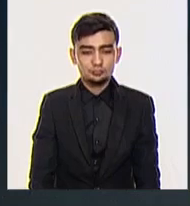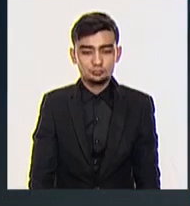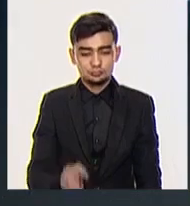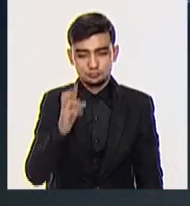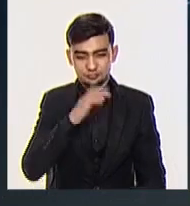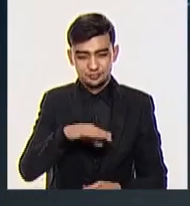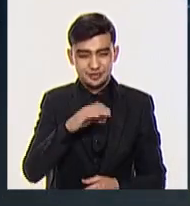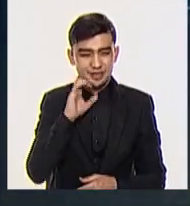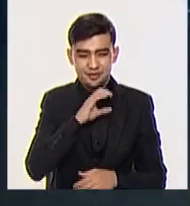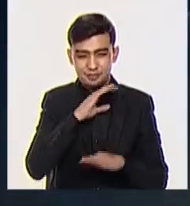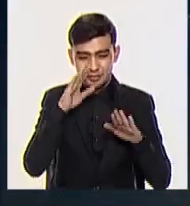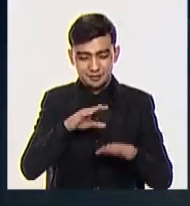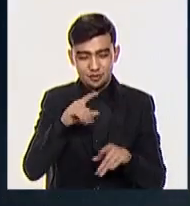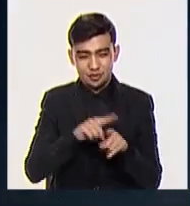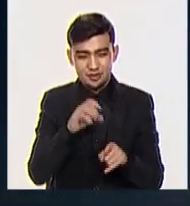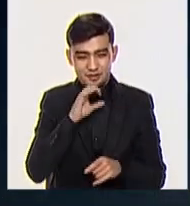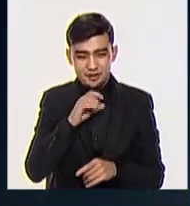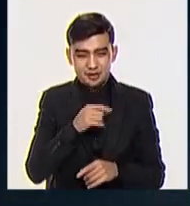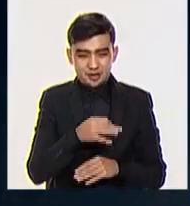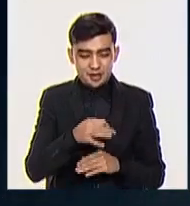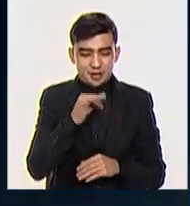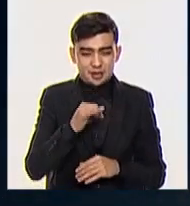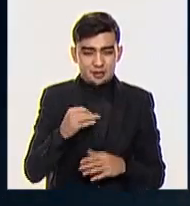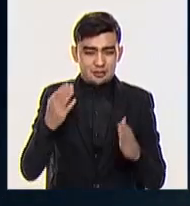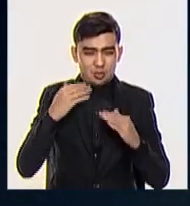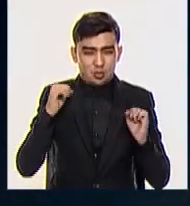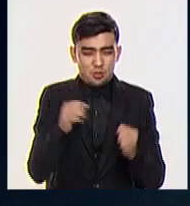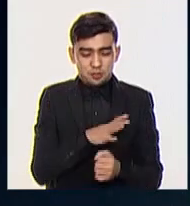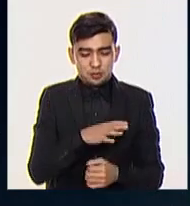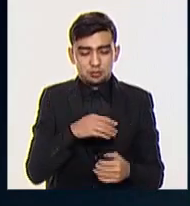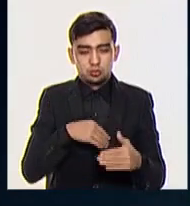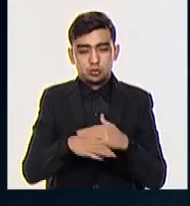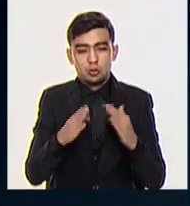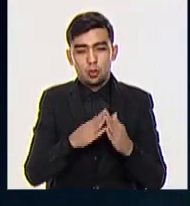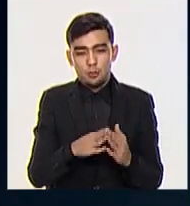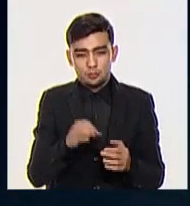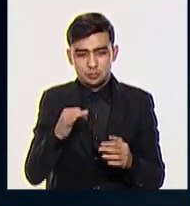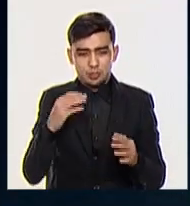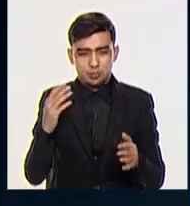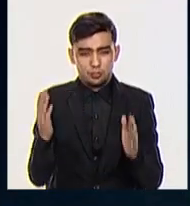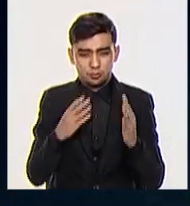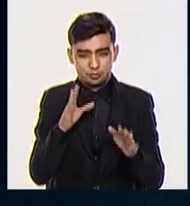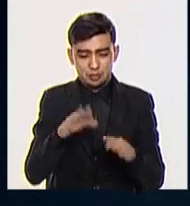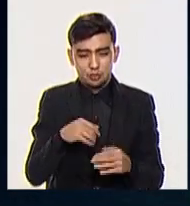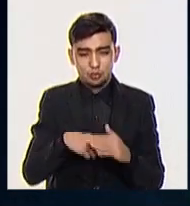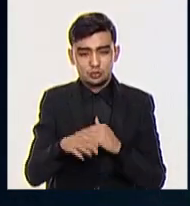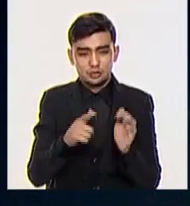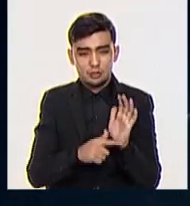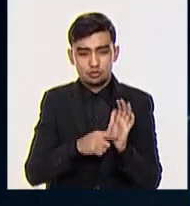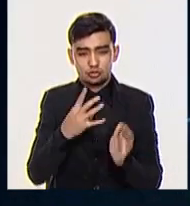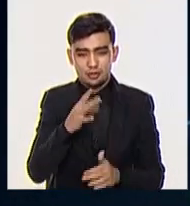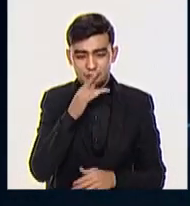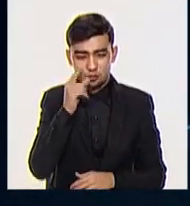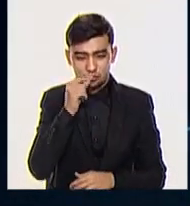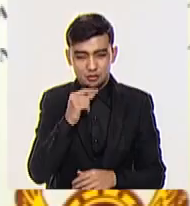Еліміздің солтүстігінде ақтүтек боран мен қатты аязда үйінен шығып жоғалып кеткен адамның денесі табылды. 74 жастағы ер адам далада үсіп